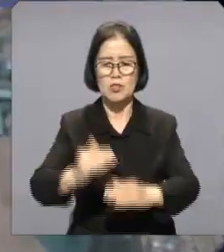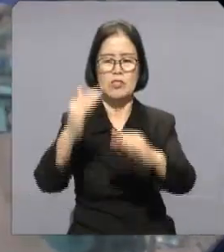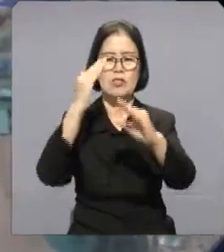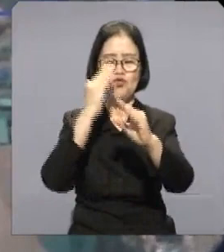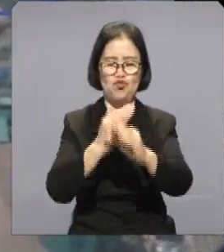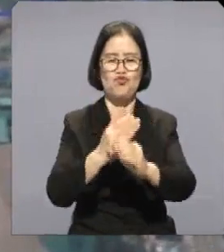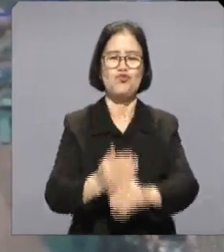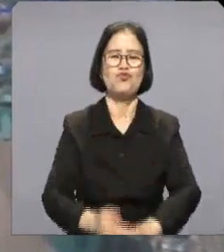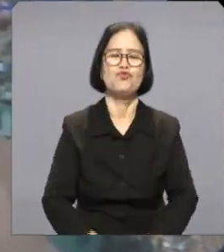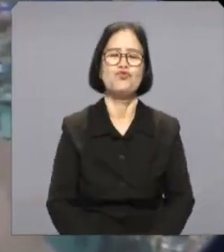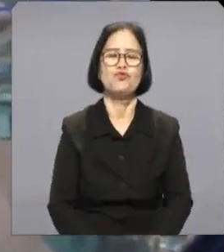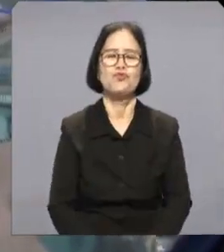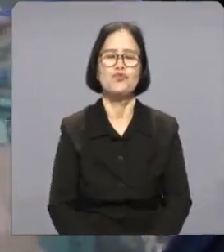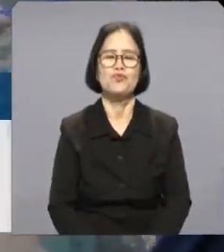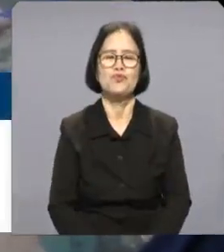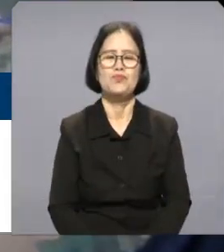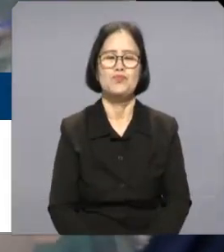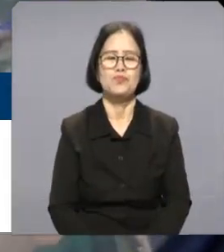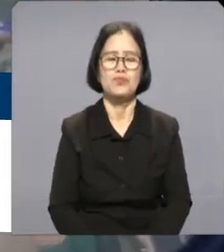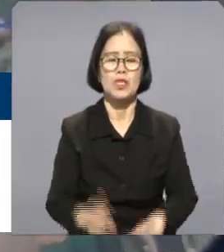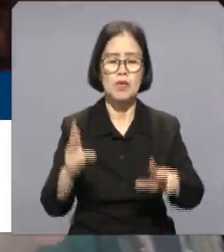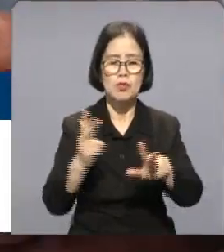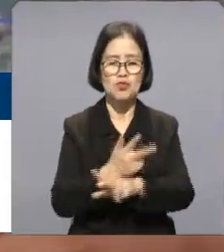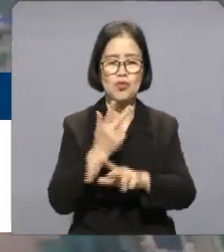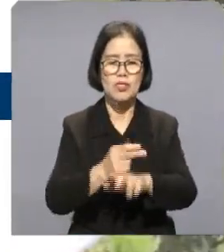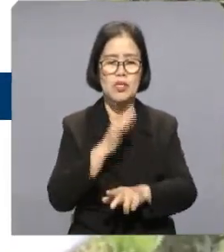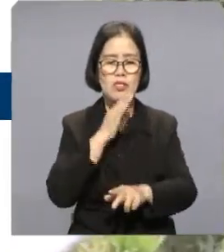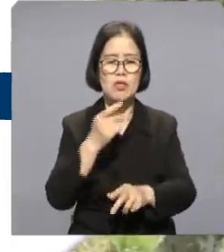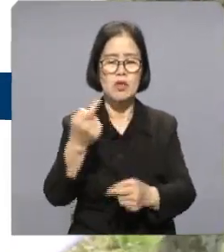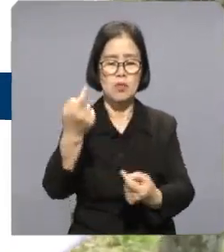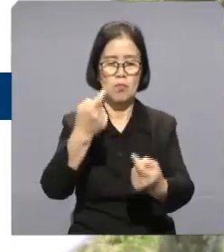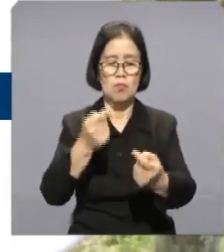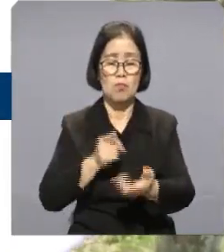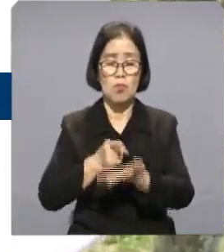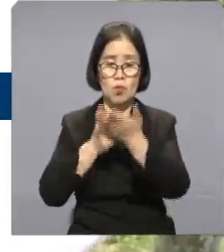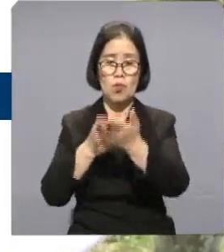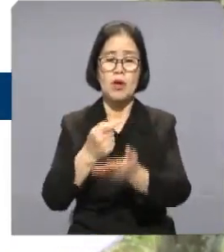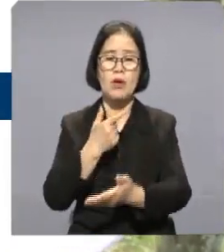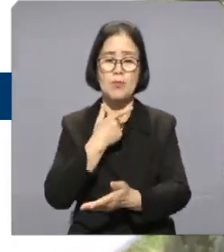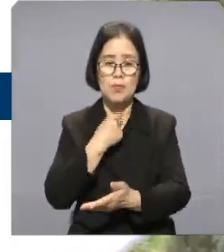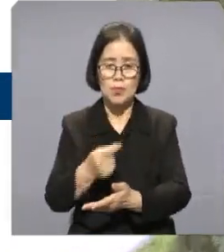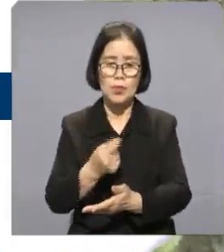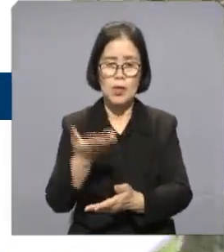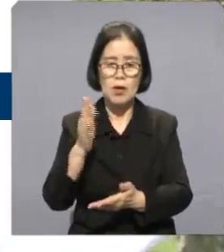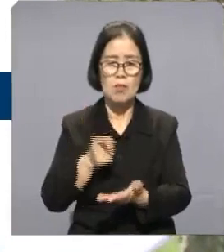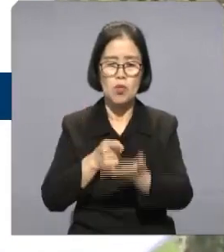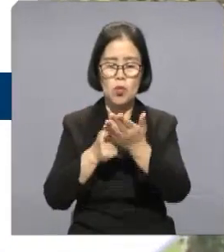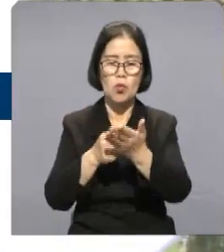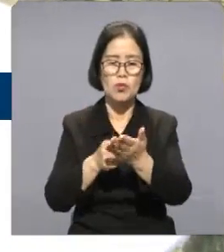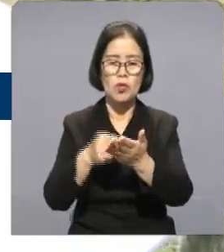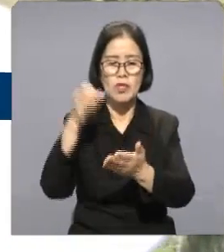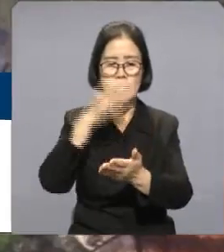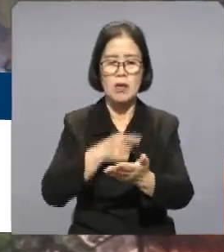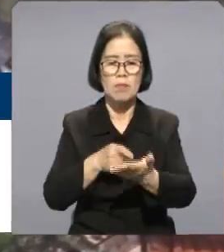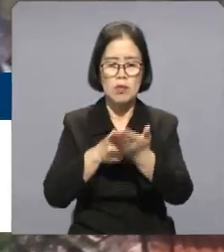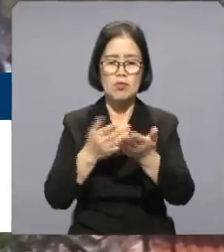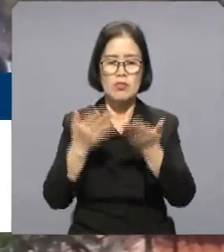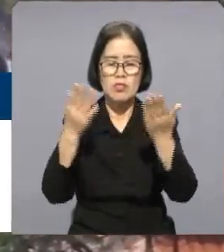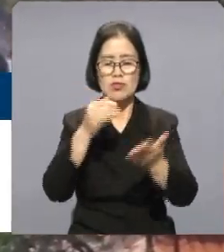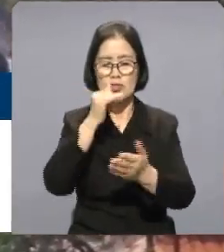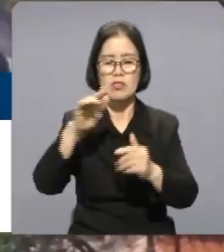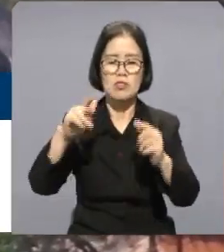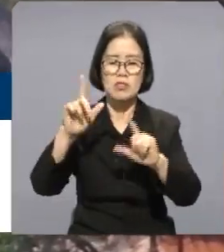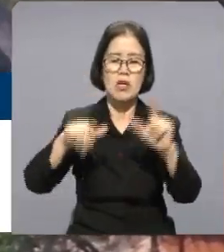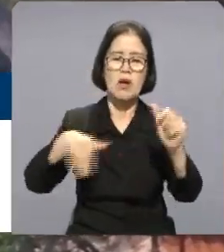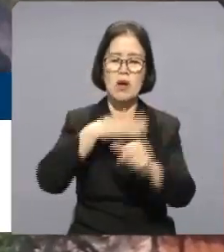진행되고 있습니다. 이번 주에 저희도 사실은 이제 그 보고를 하려고 했던 건데 이제 보고도 저희가 뭐 그냥 바로